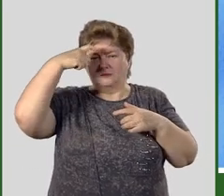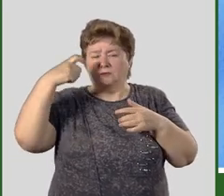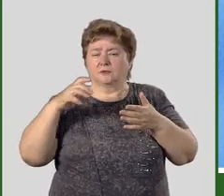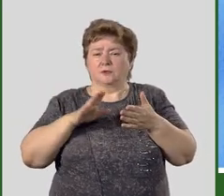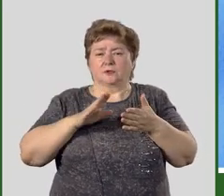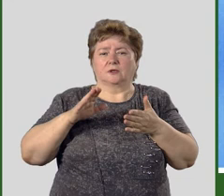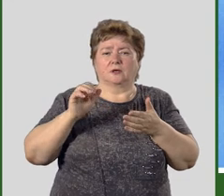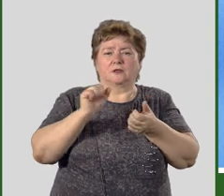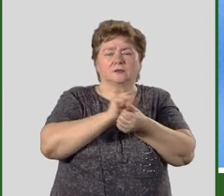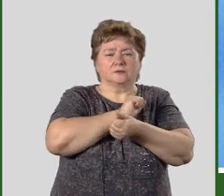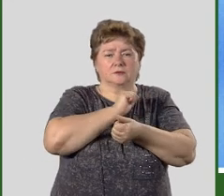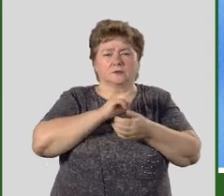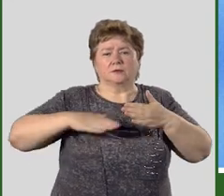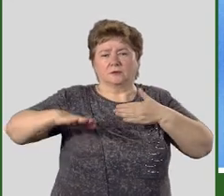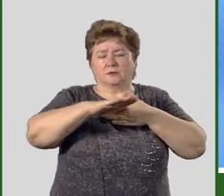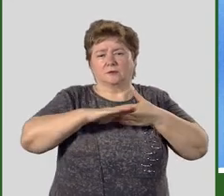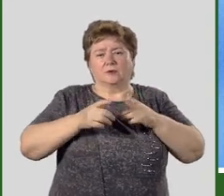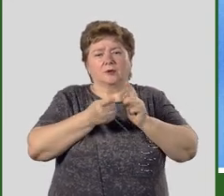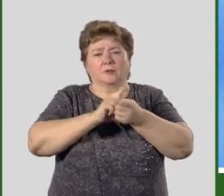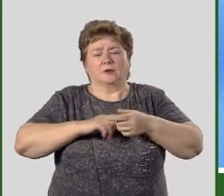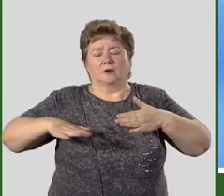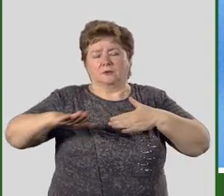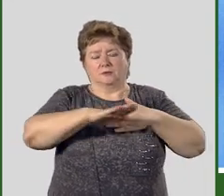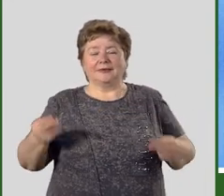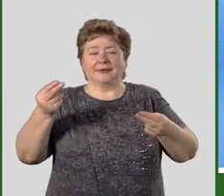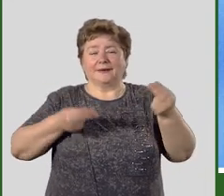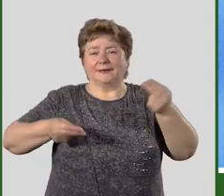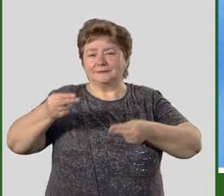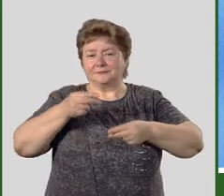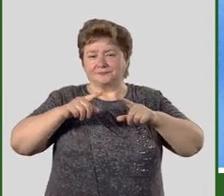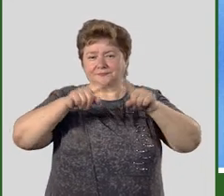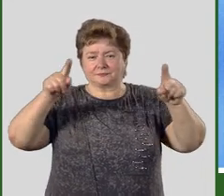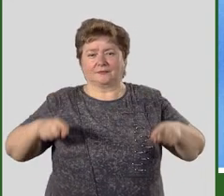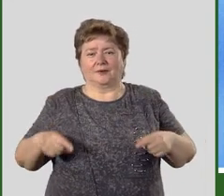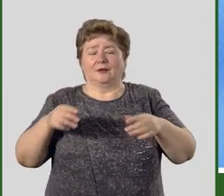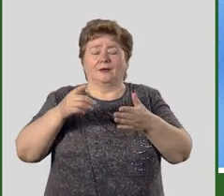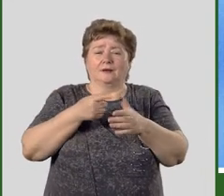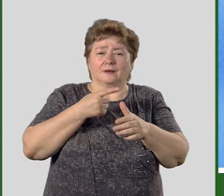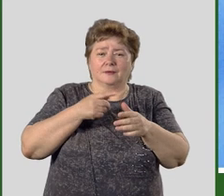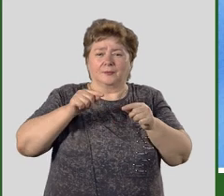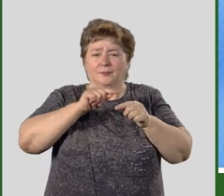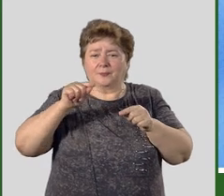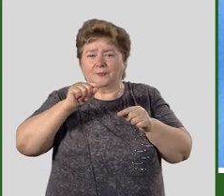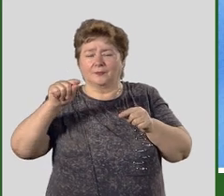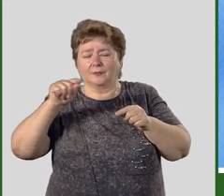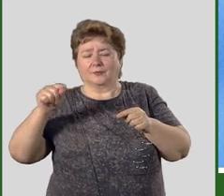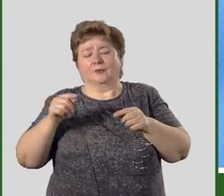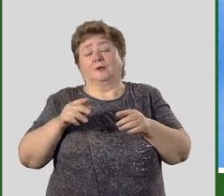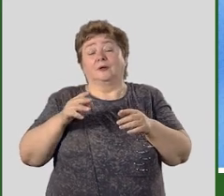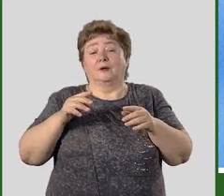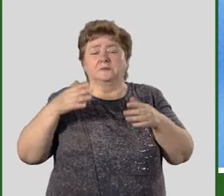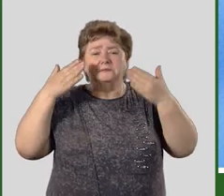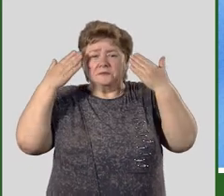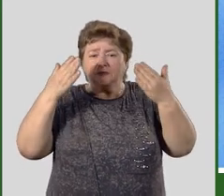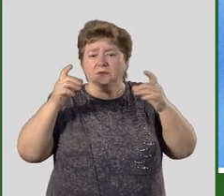площадь озера постоянно меняется. Картографы обозначают его пунктиром, ведь никто